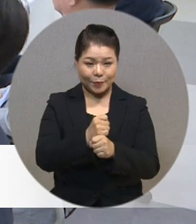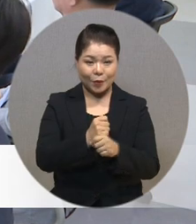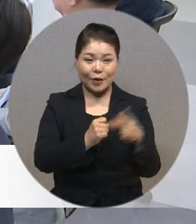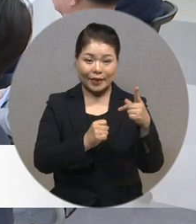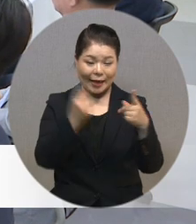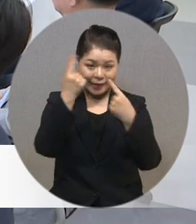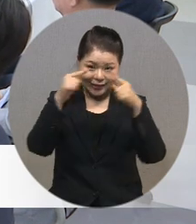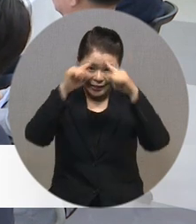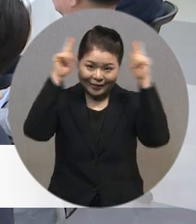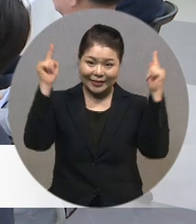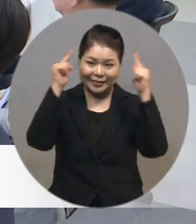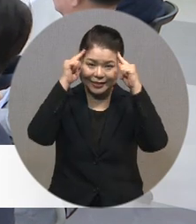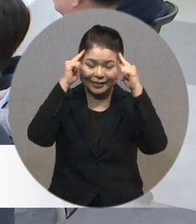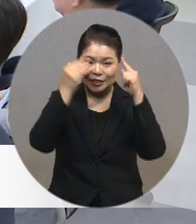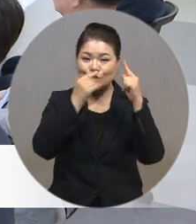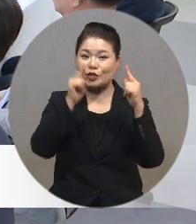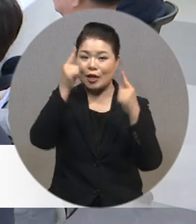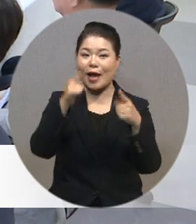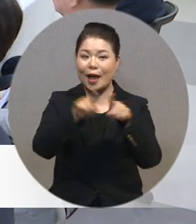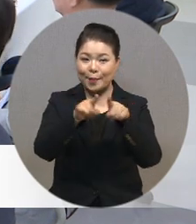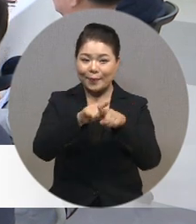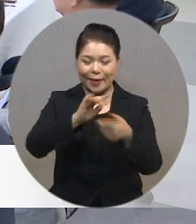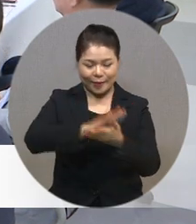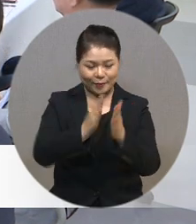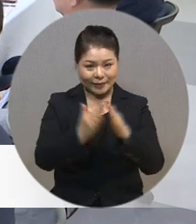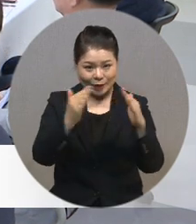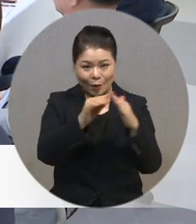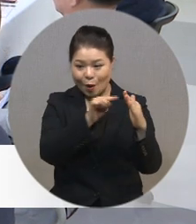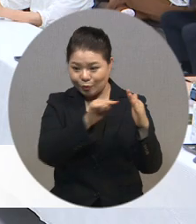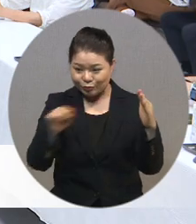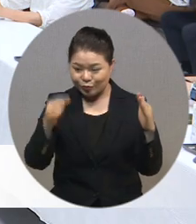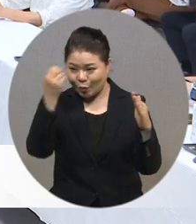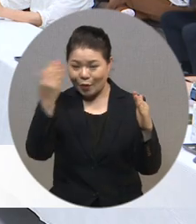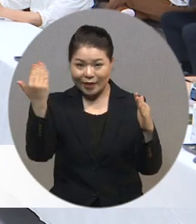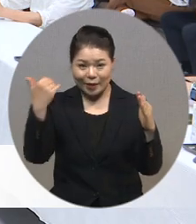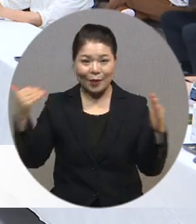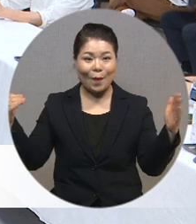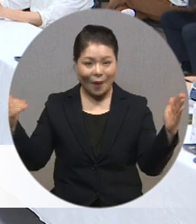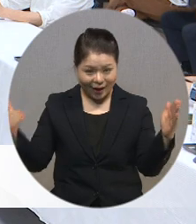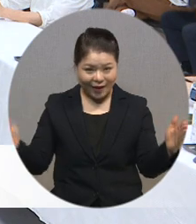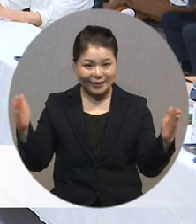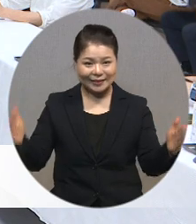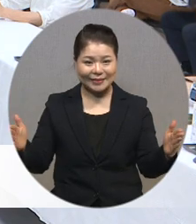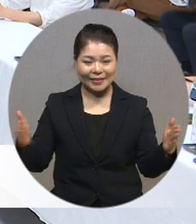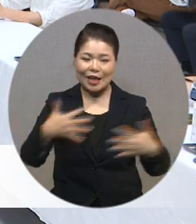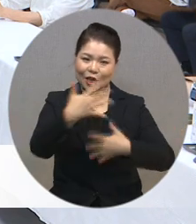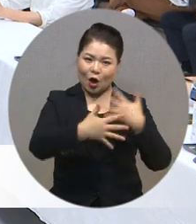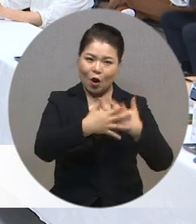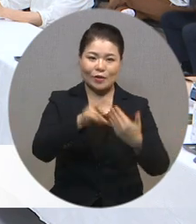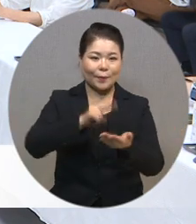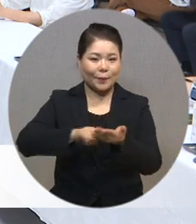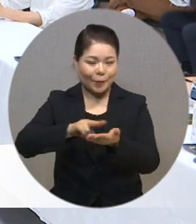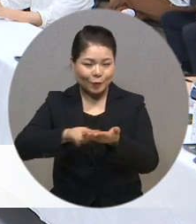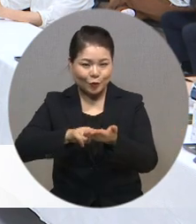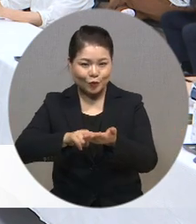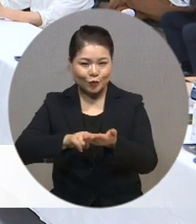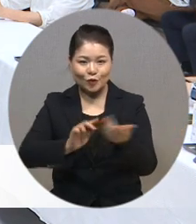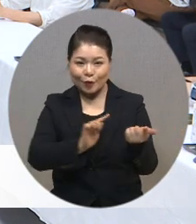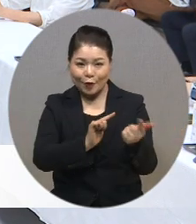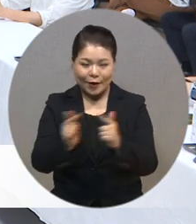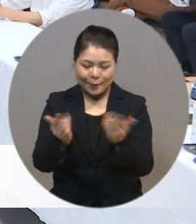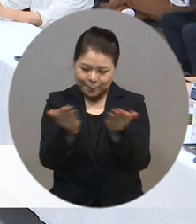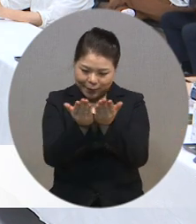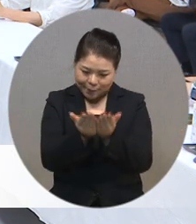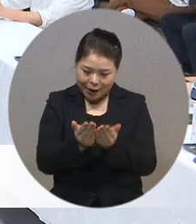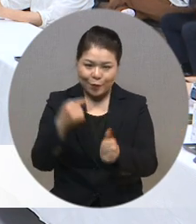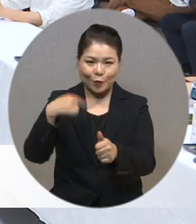디즈니 순천과 연계해 유치원부터 고등학교까지 영상, 웹툰, 애니메이션 분야의